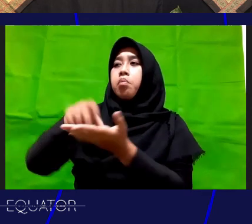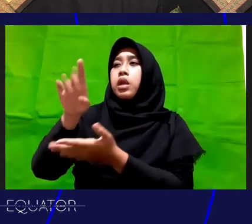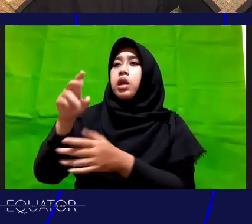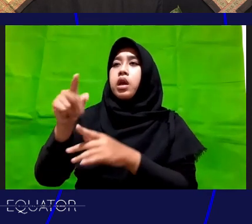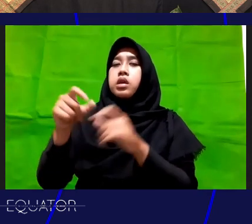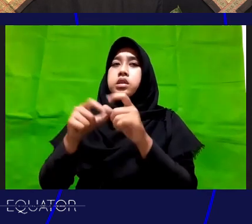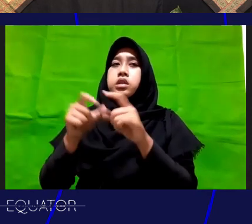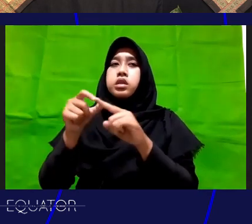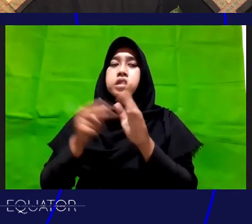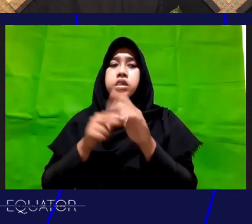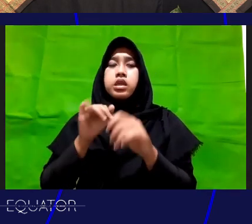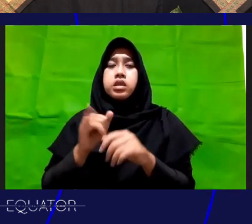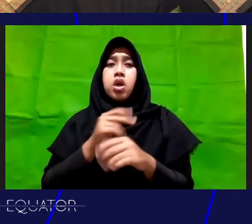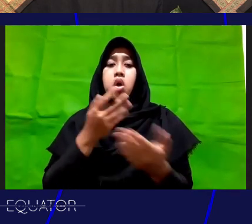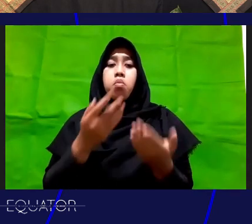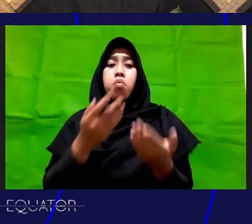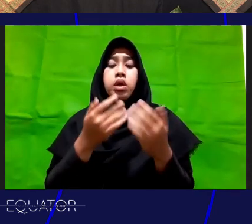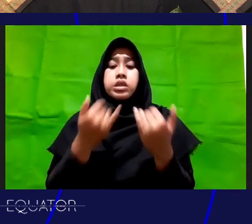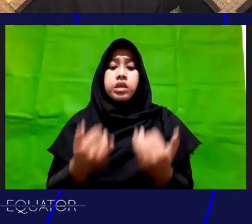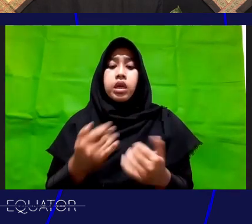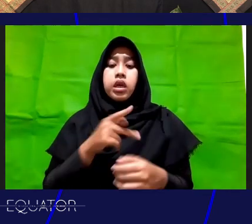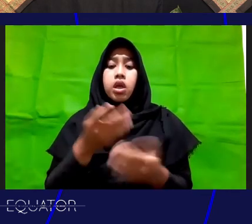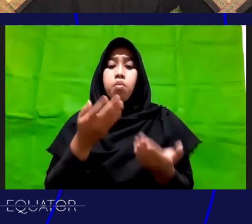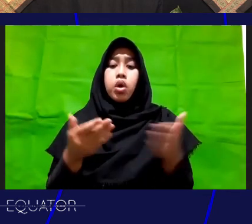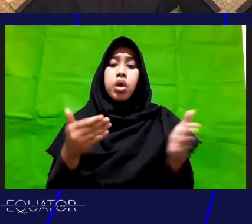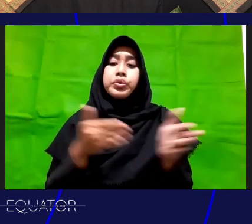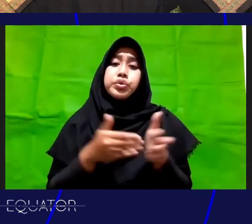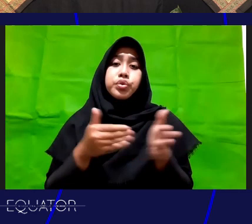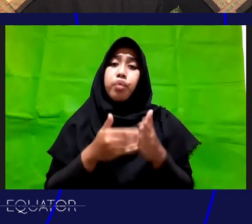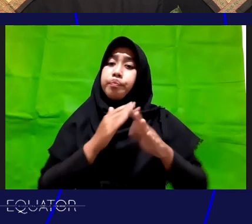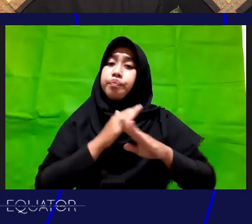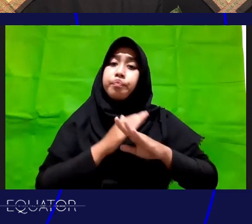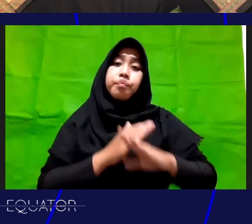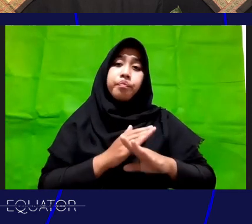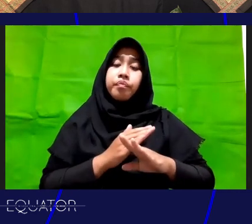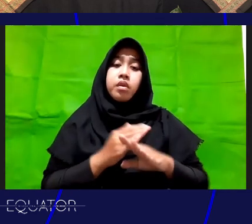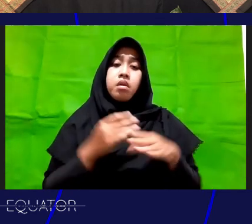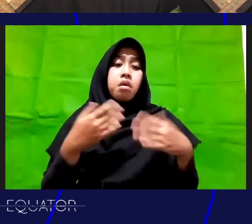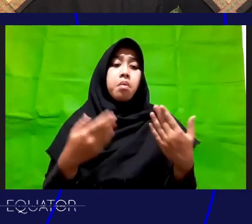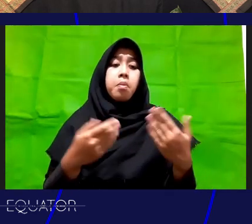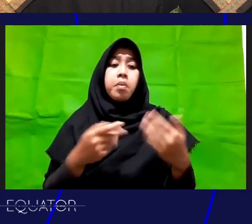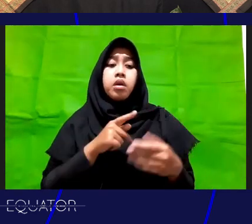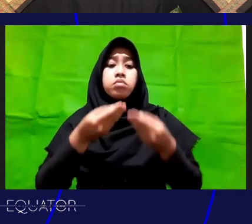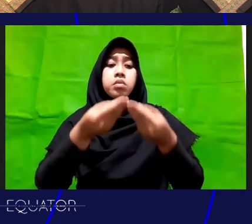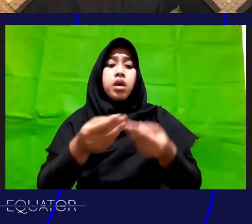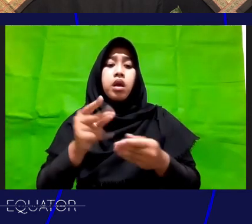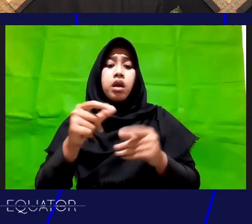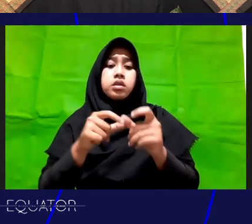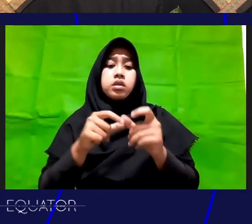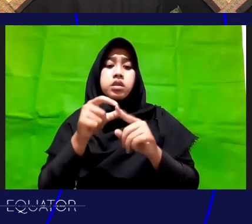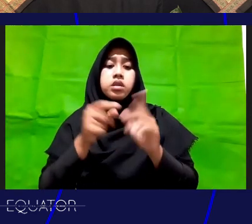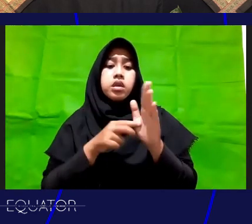untuk stop gitu. Stop dalam tanda petik ya. Bagaimana kita memberikan residensi ini untuk other species gitu.